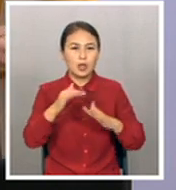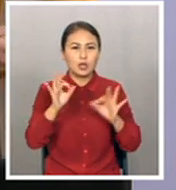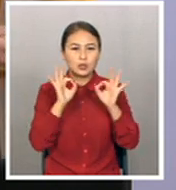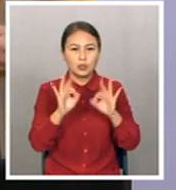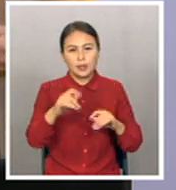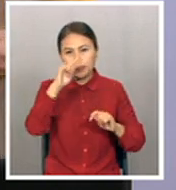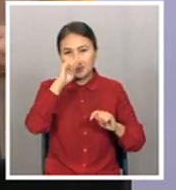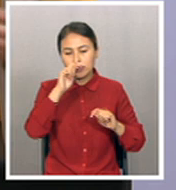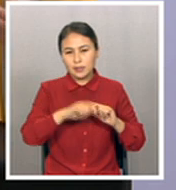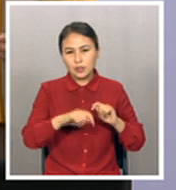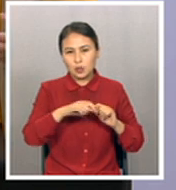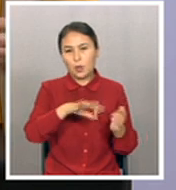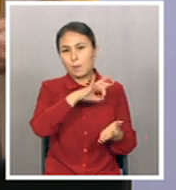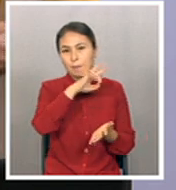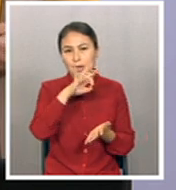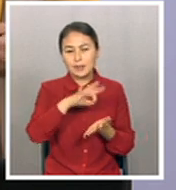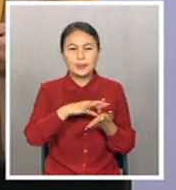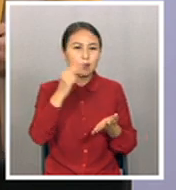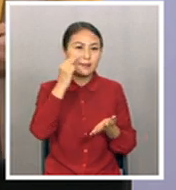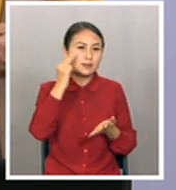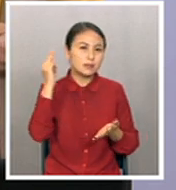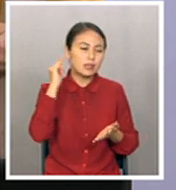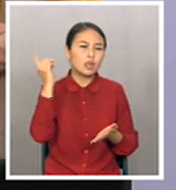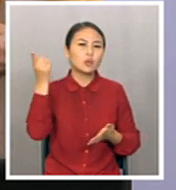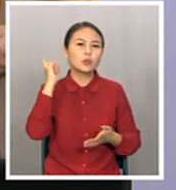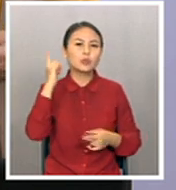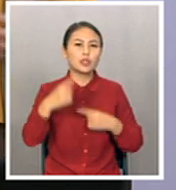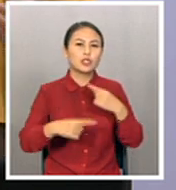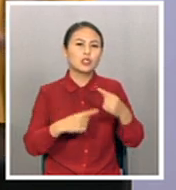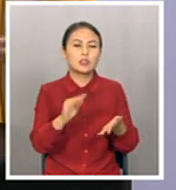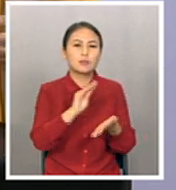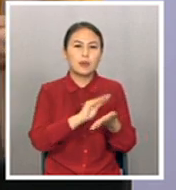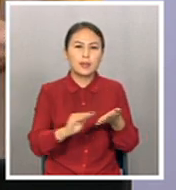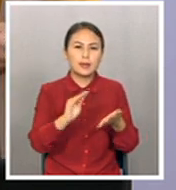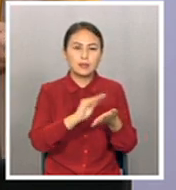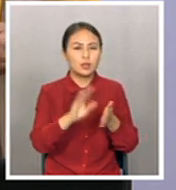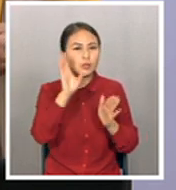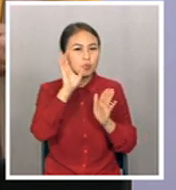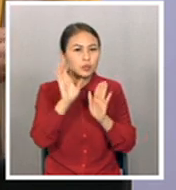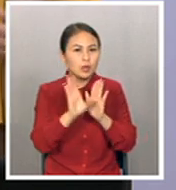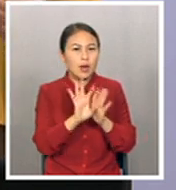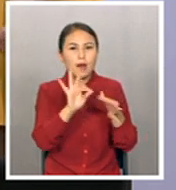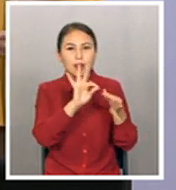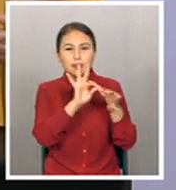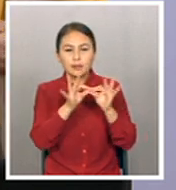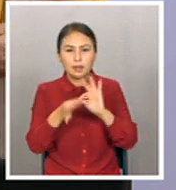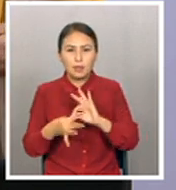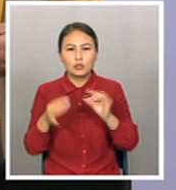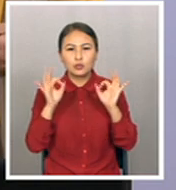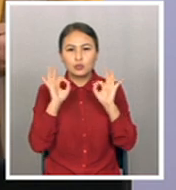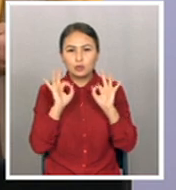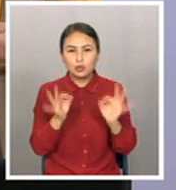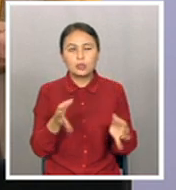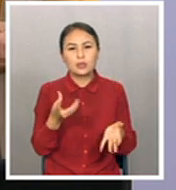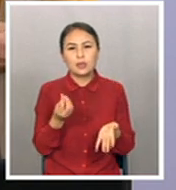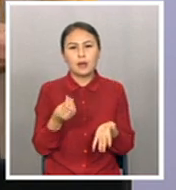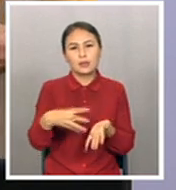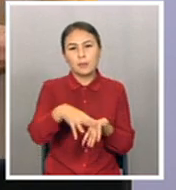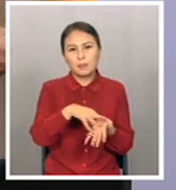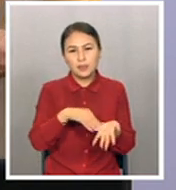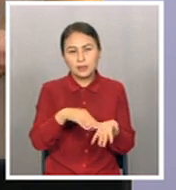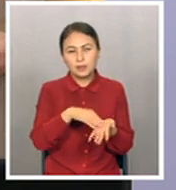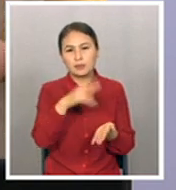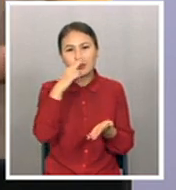тексеру мақсатында Қытайдың көне жазбаларына сүйеніп, бұл анықтаманың дұрыстығын тағы мәрте дәлелдеген